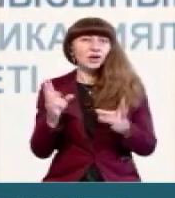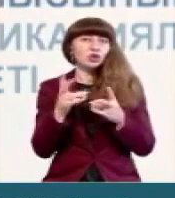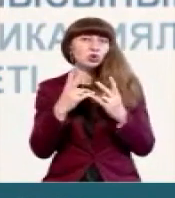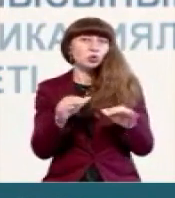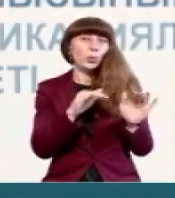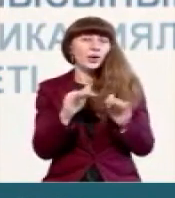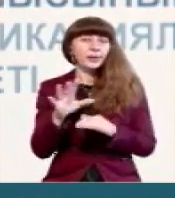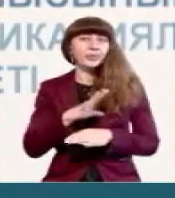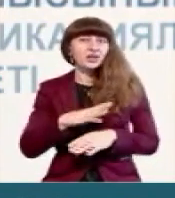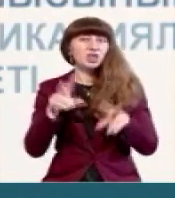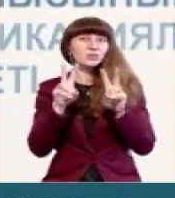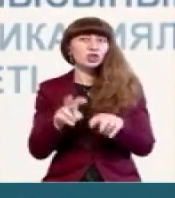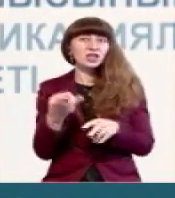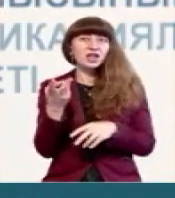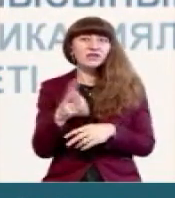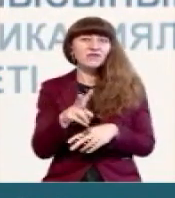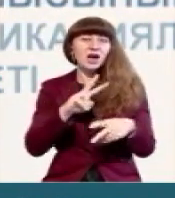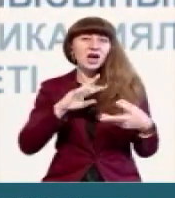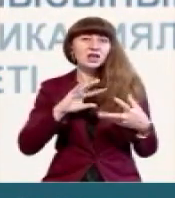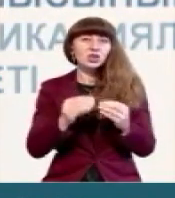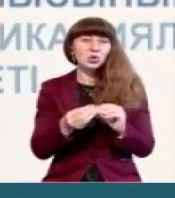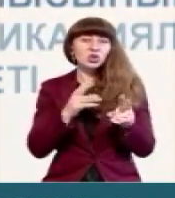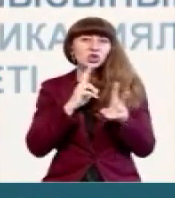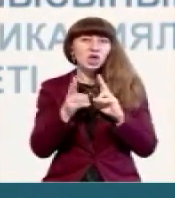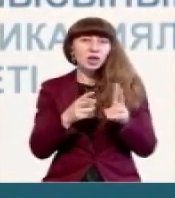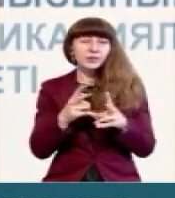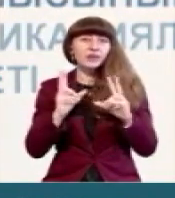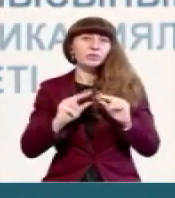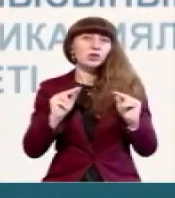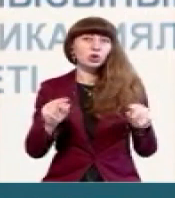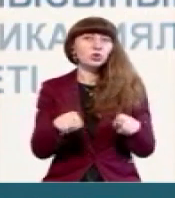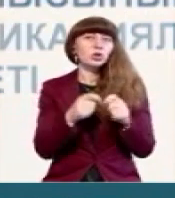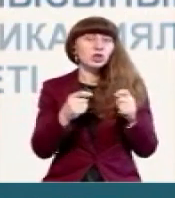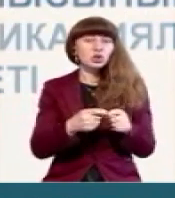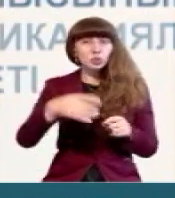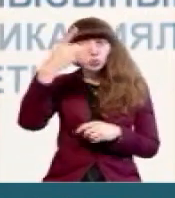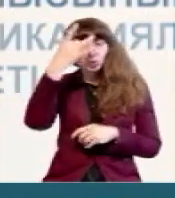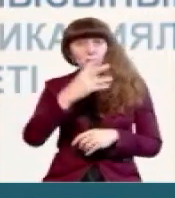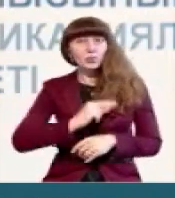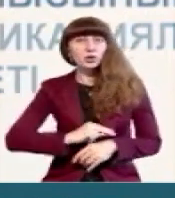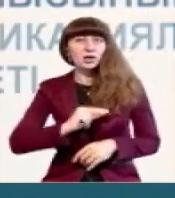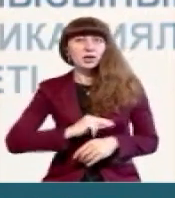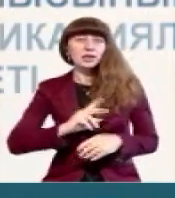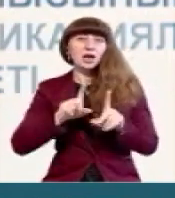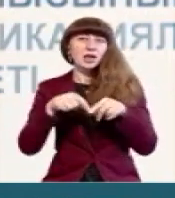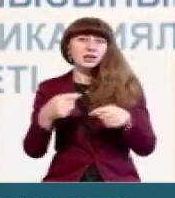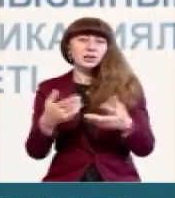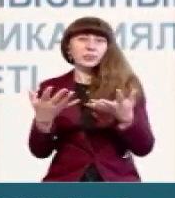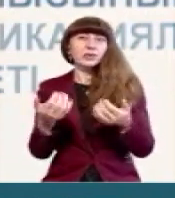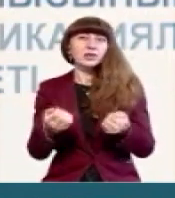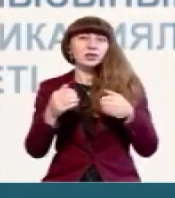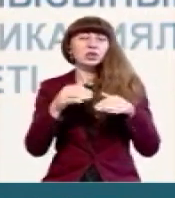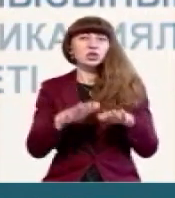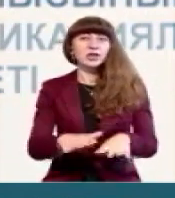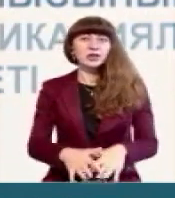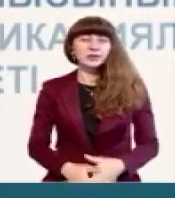арқылы жұртшылықпен тұрақты және белсенді өзара іс-қимылды жүзеге асырамыз. Және сенім телефоны мен қол орталығы